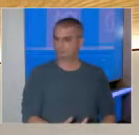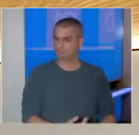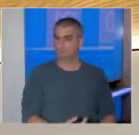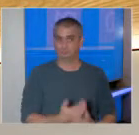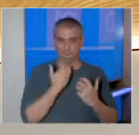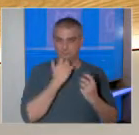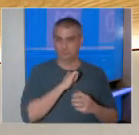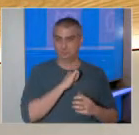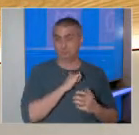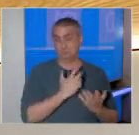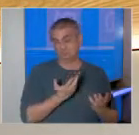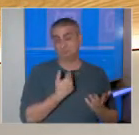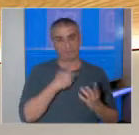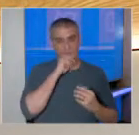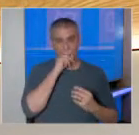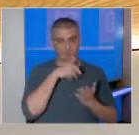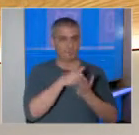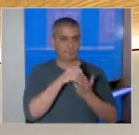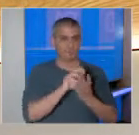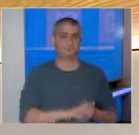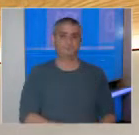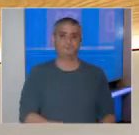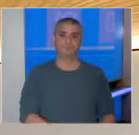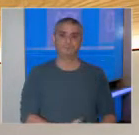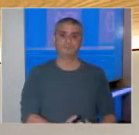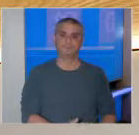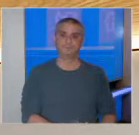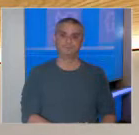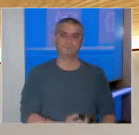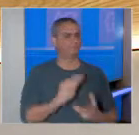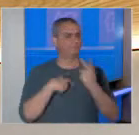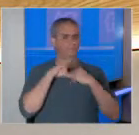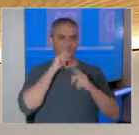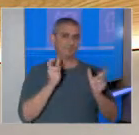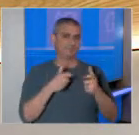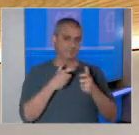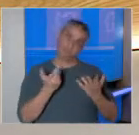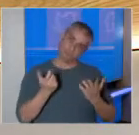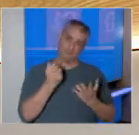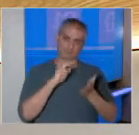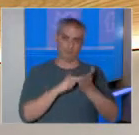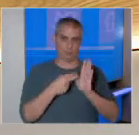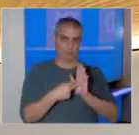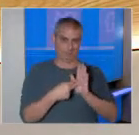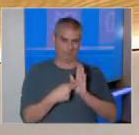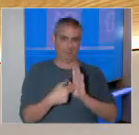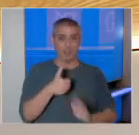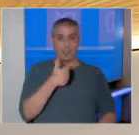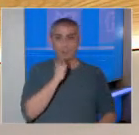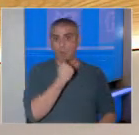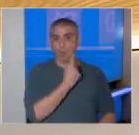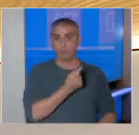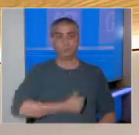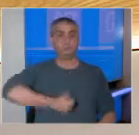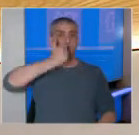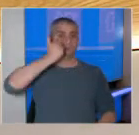בהחלט מעניין, ואנחנו נדבר עליו בהמשך. חוזרים לסגר ולקצת פוליטיקה. אתמול דווח כי